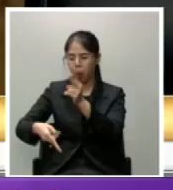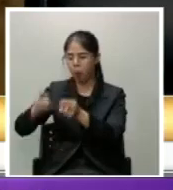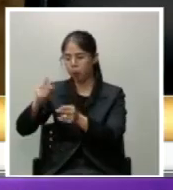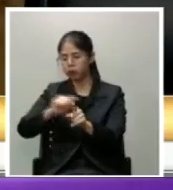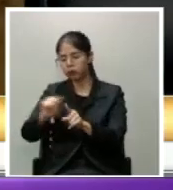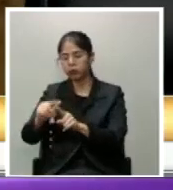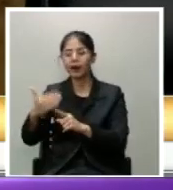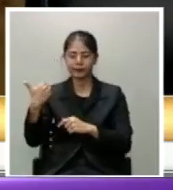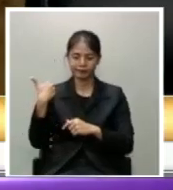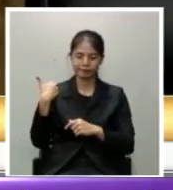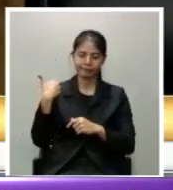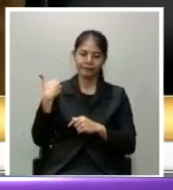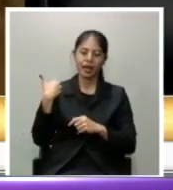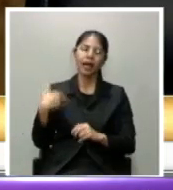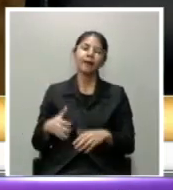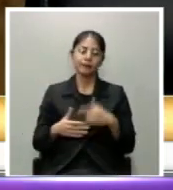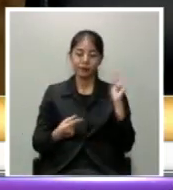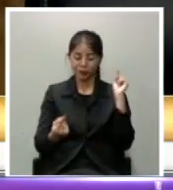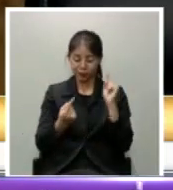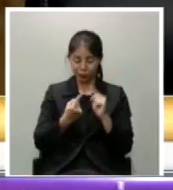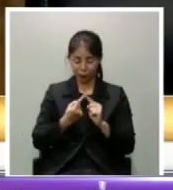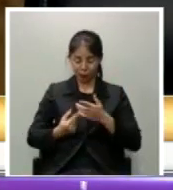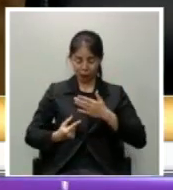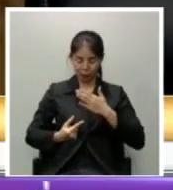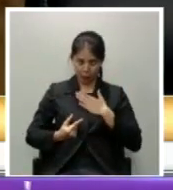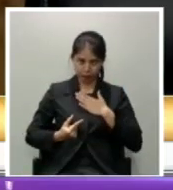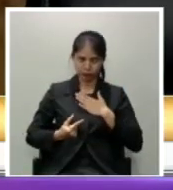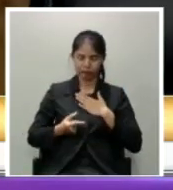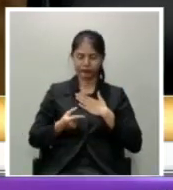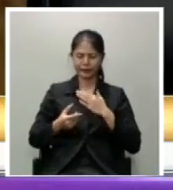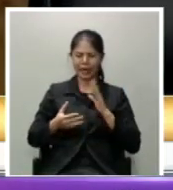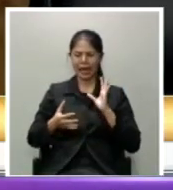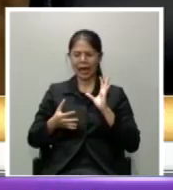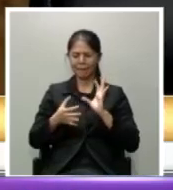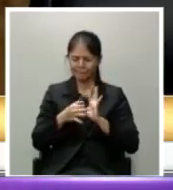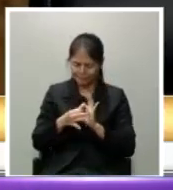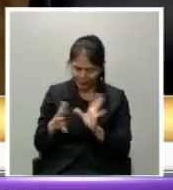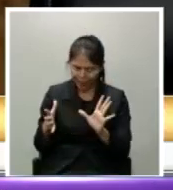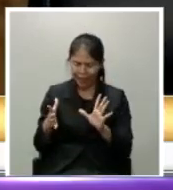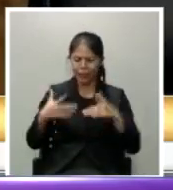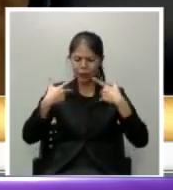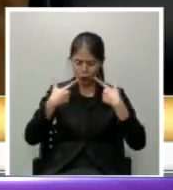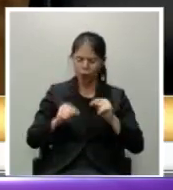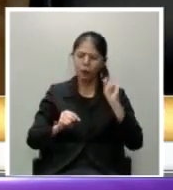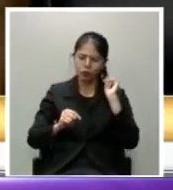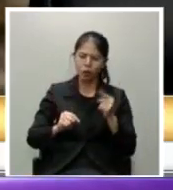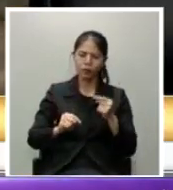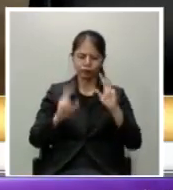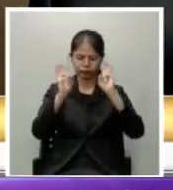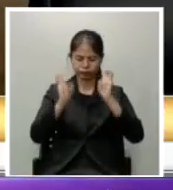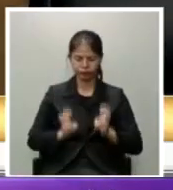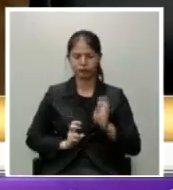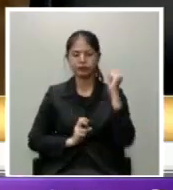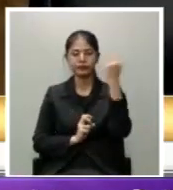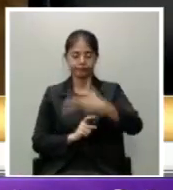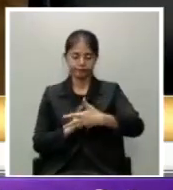ของผมหรือผมไม่เกี่ยวแต่ก็ควรจะต้องตอบมีอยู่3เรื่องใหญ่ๆคือ